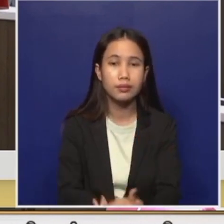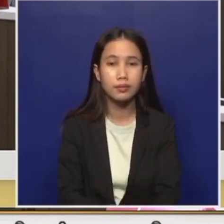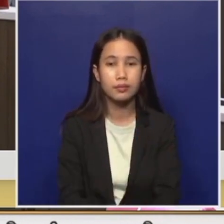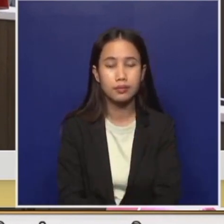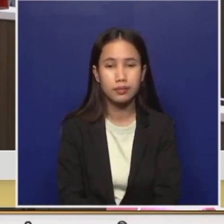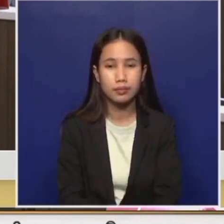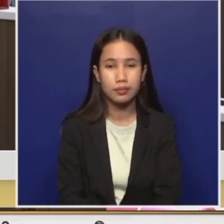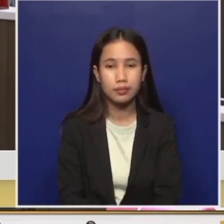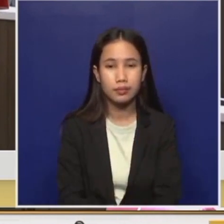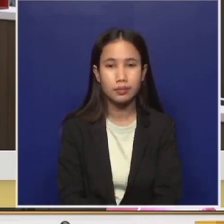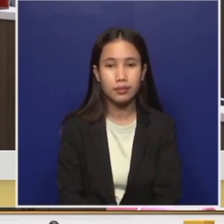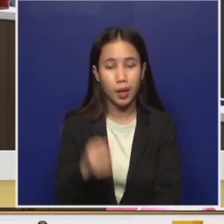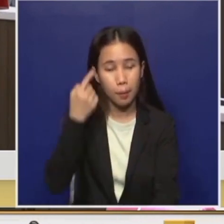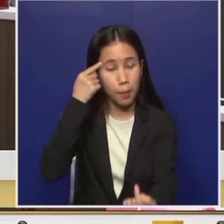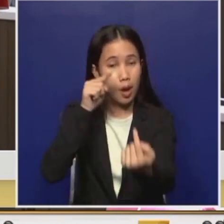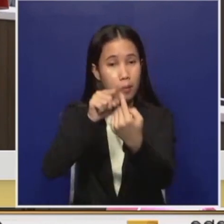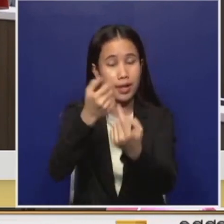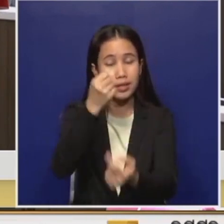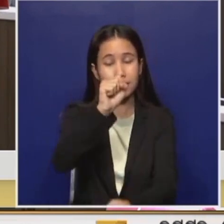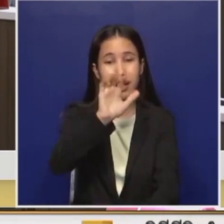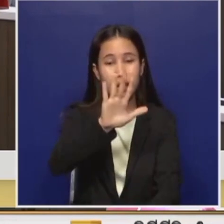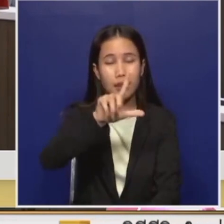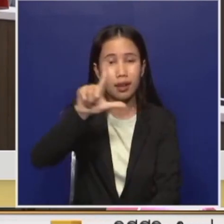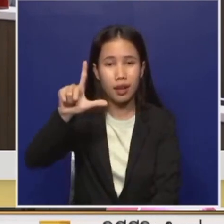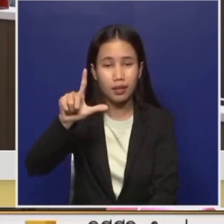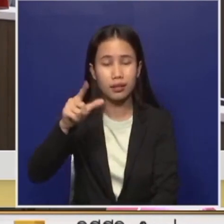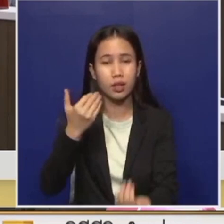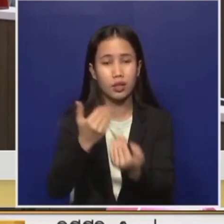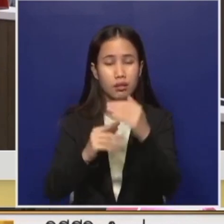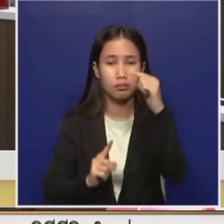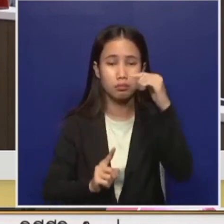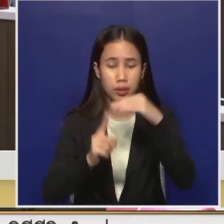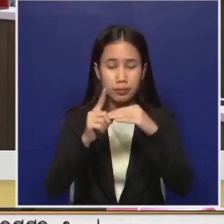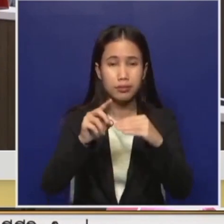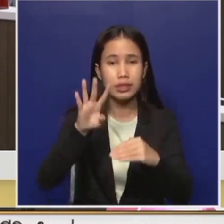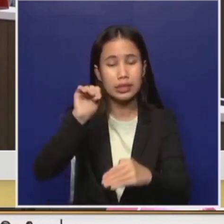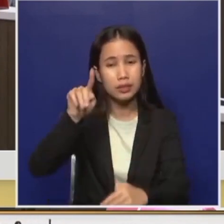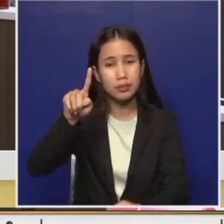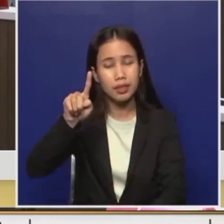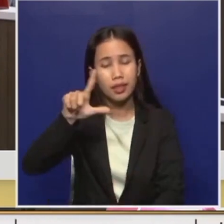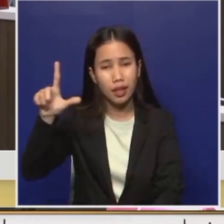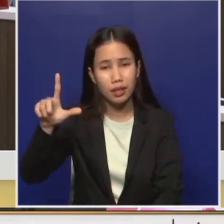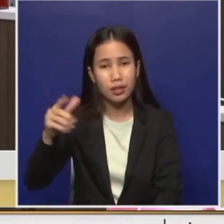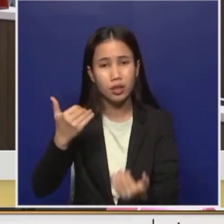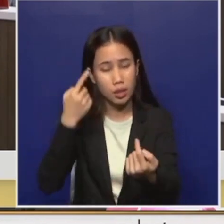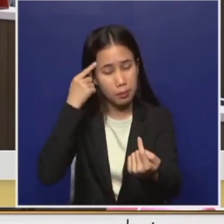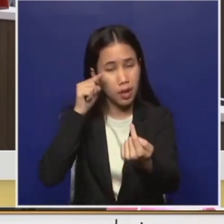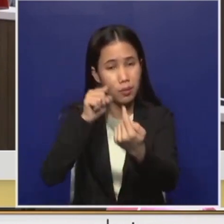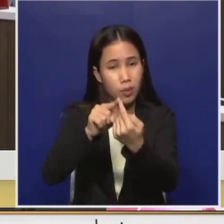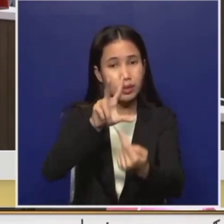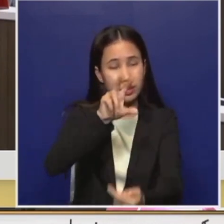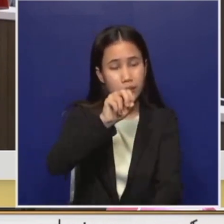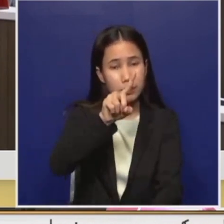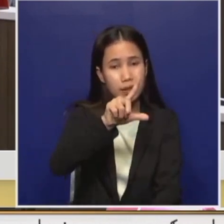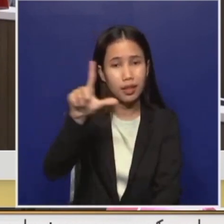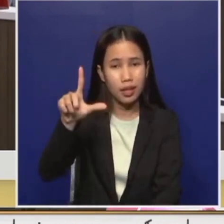ป้องหมาย 15 ลานะลักษมา 41 ล้านนี่ 831 ลาน เพอภัย เกีัครับ